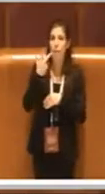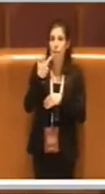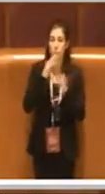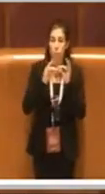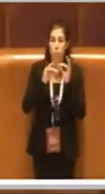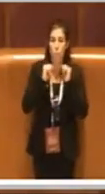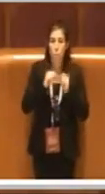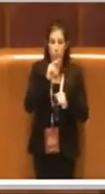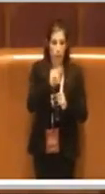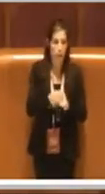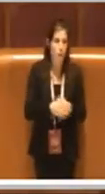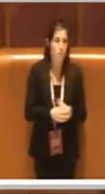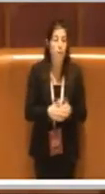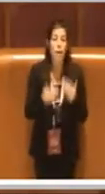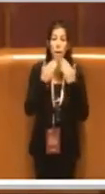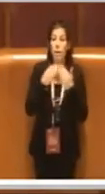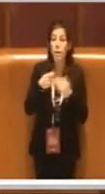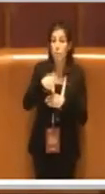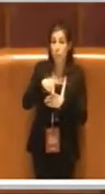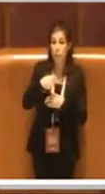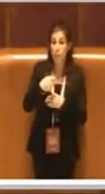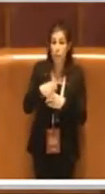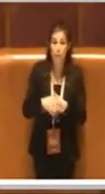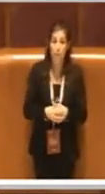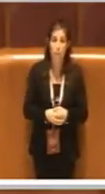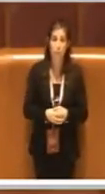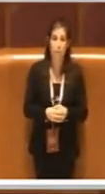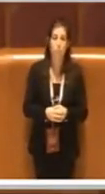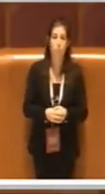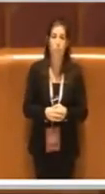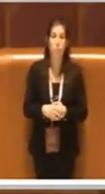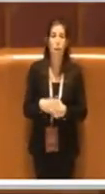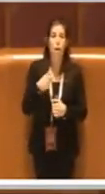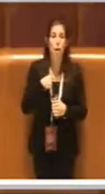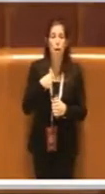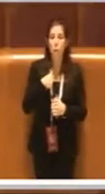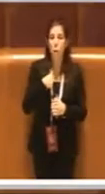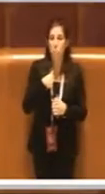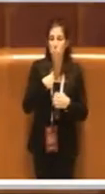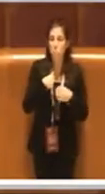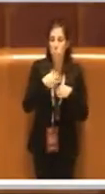Grazie Presidente. Io sono convinta